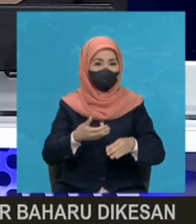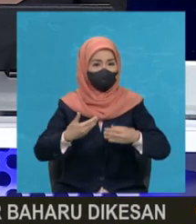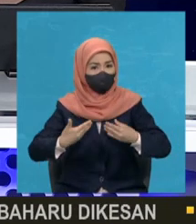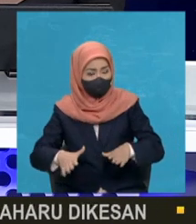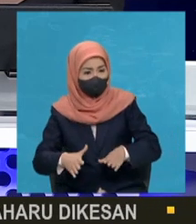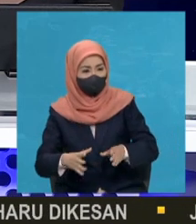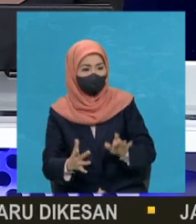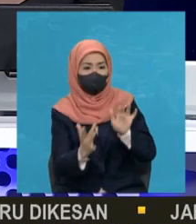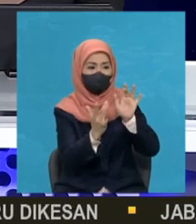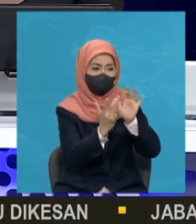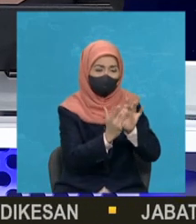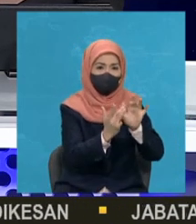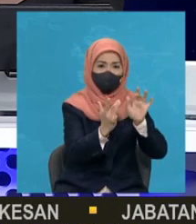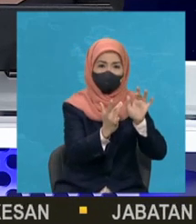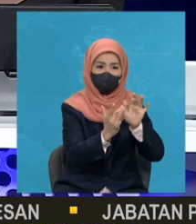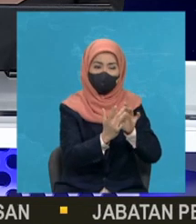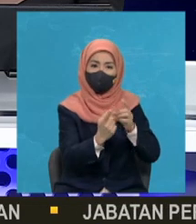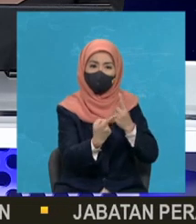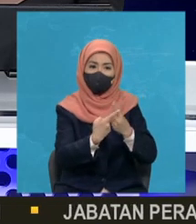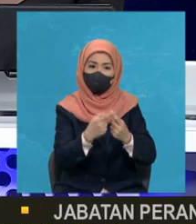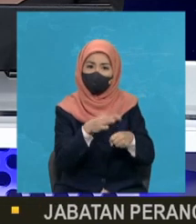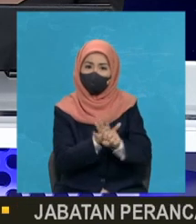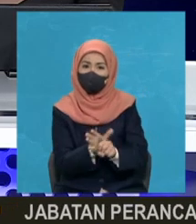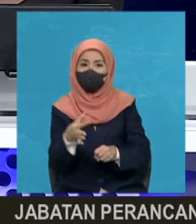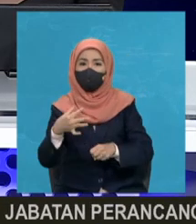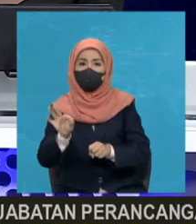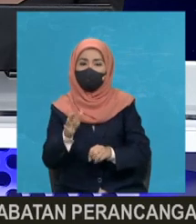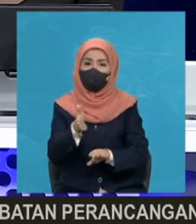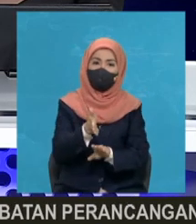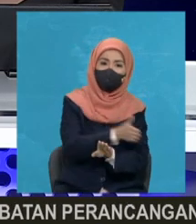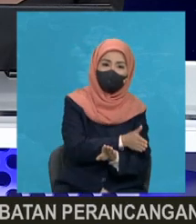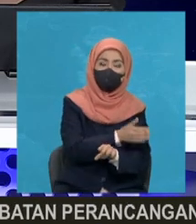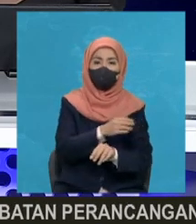didapati mempunyai kontak dengan beberapa cash positif sebelumnya